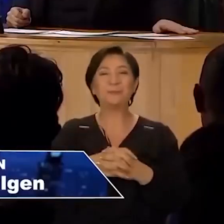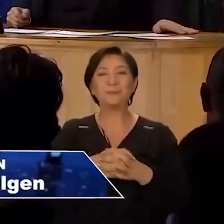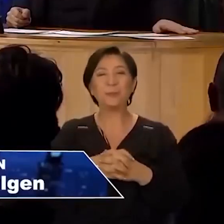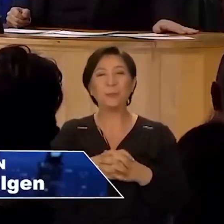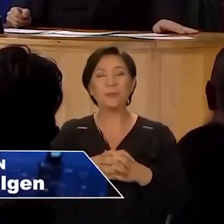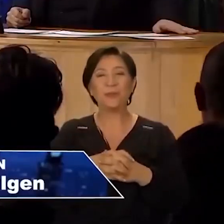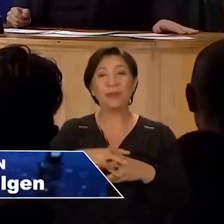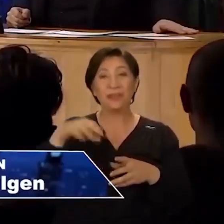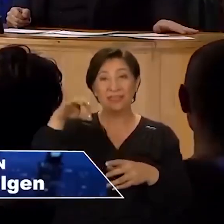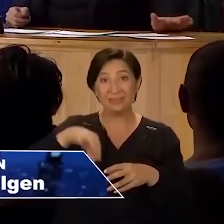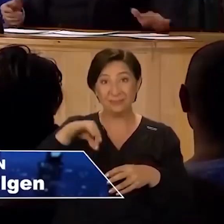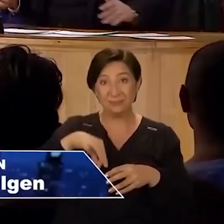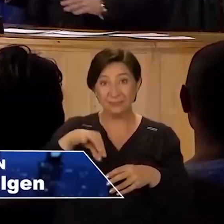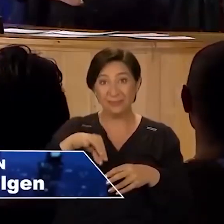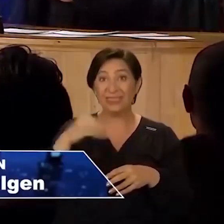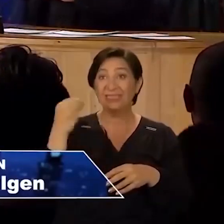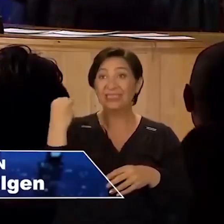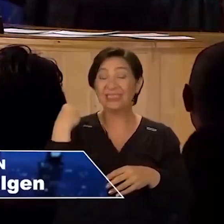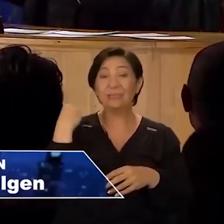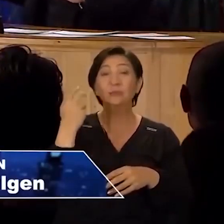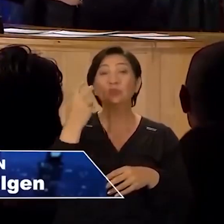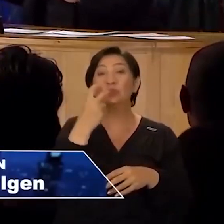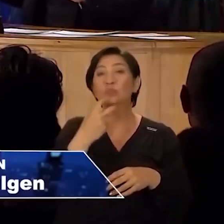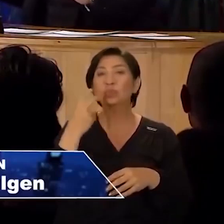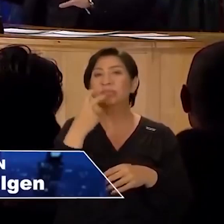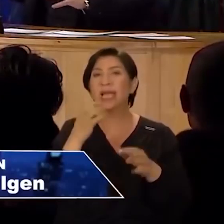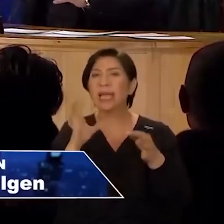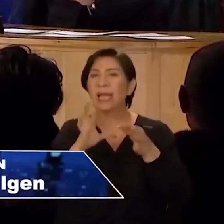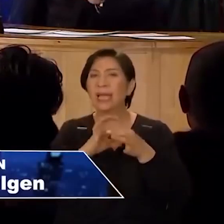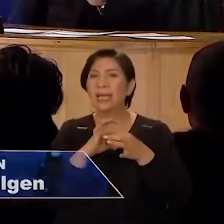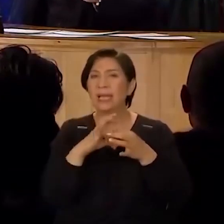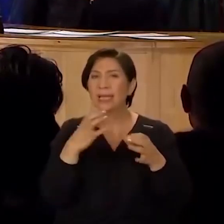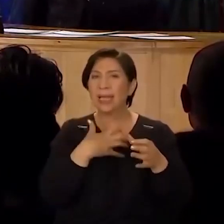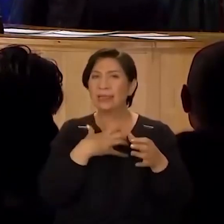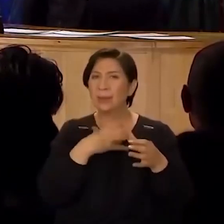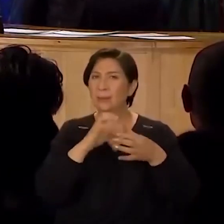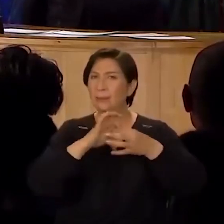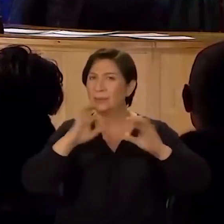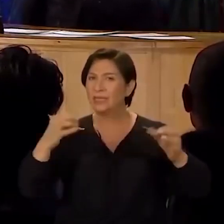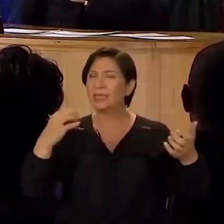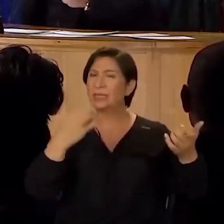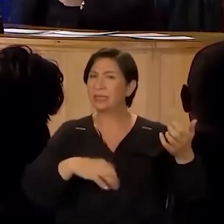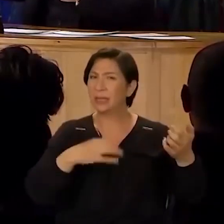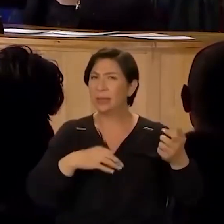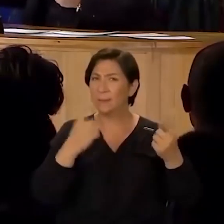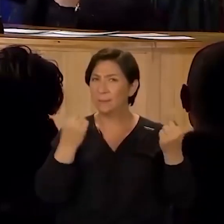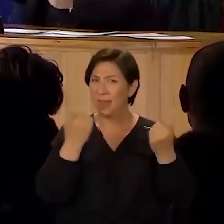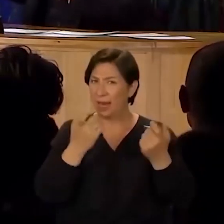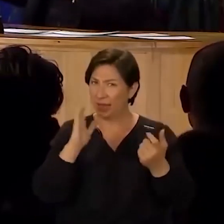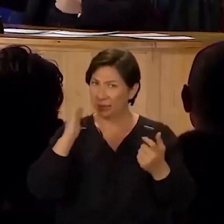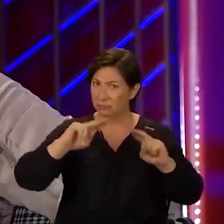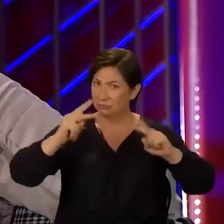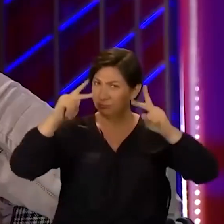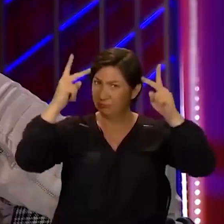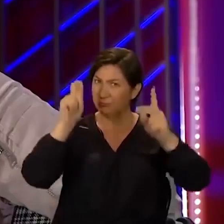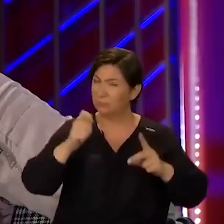şimdi yeni müzik müzikle ilgili birşeyler kendi bestelerine gitarımla bir yerlere